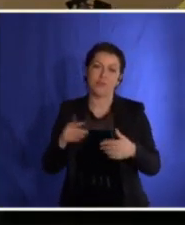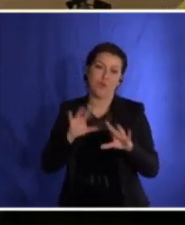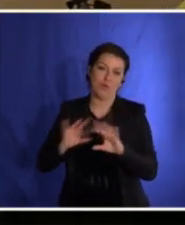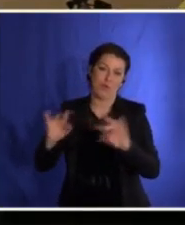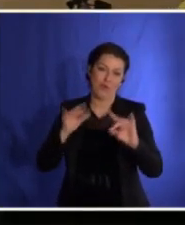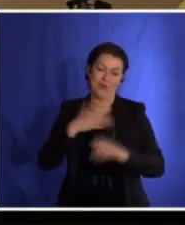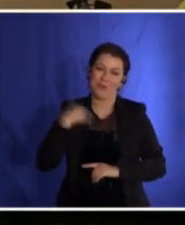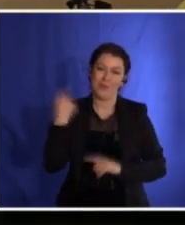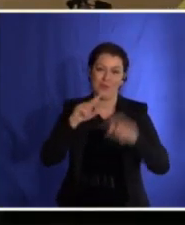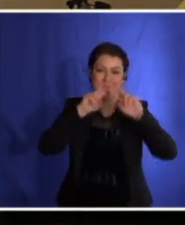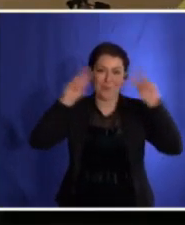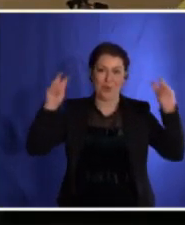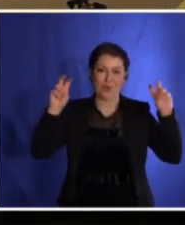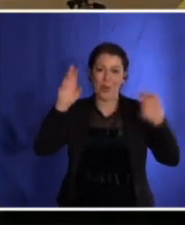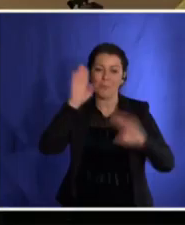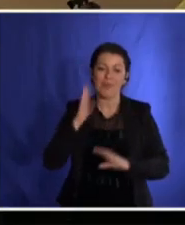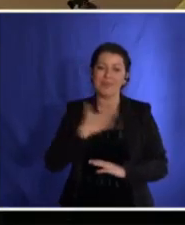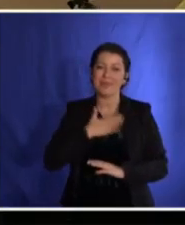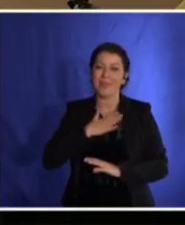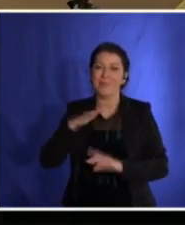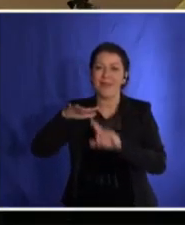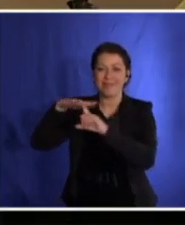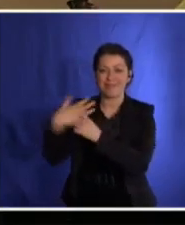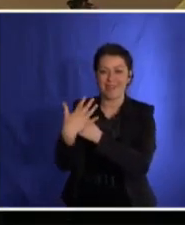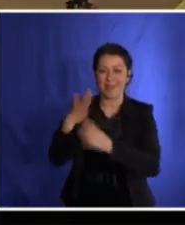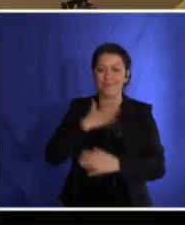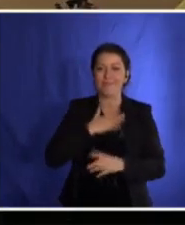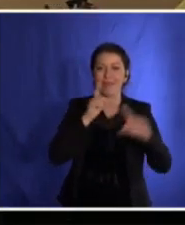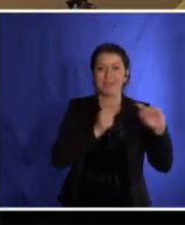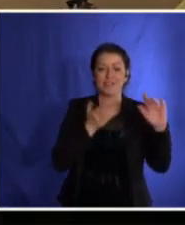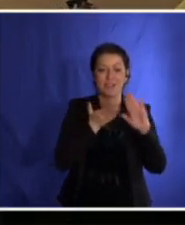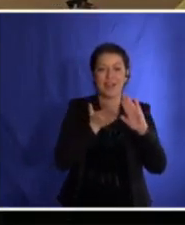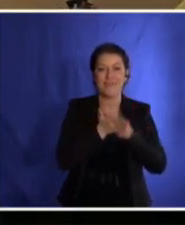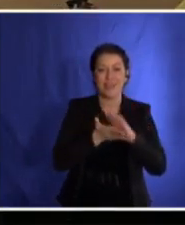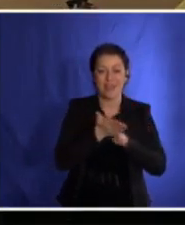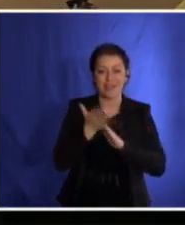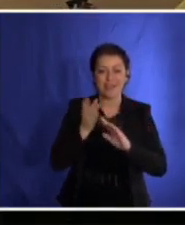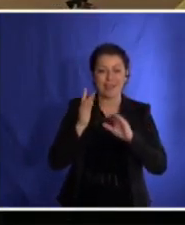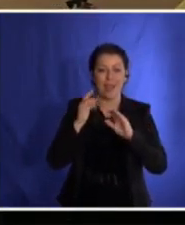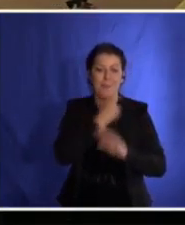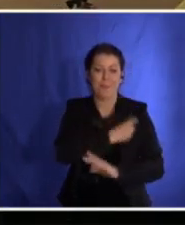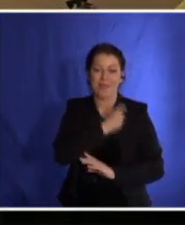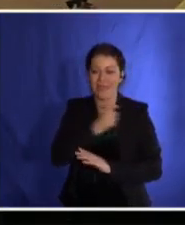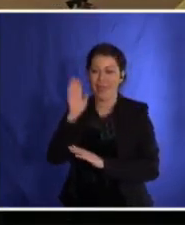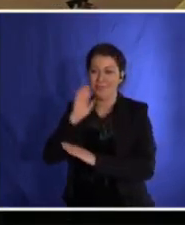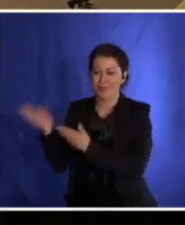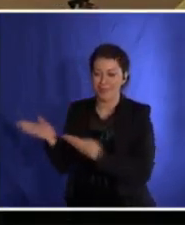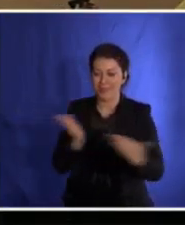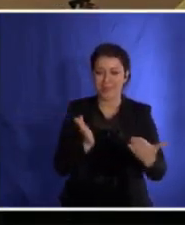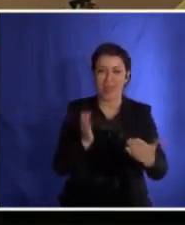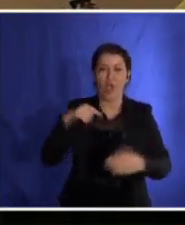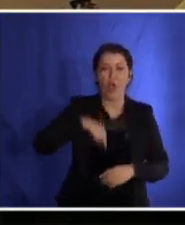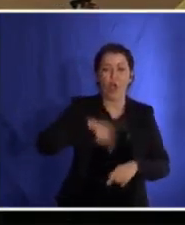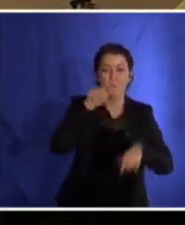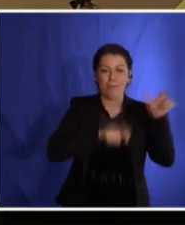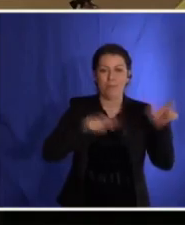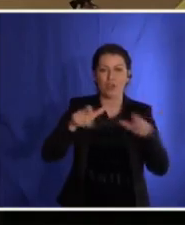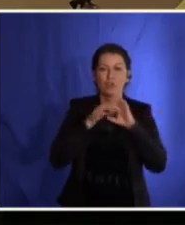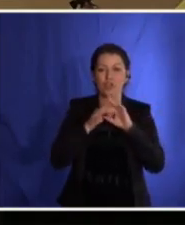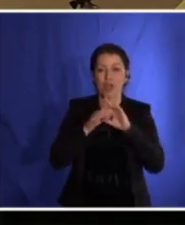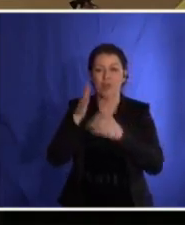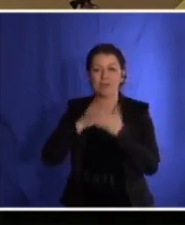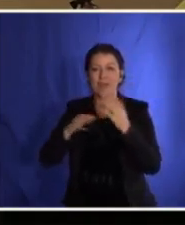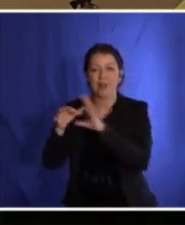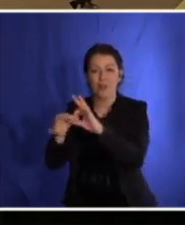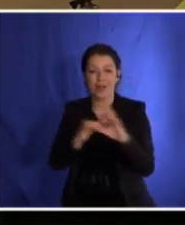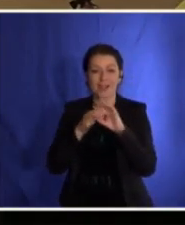jetzt mein Team, meine Stellvertreter in der Partei zu mir, die Obleute der Teilorganisationen,